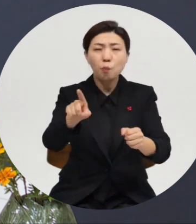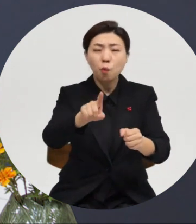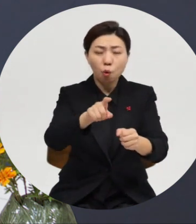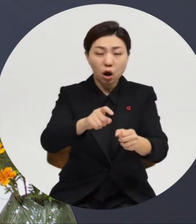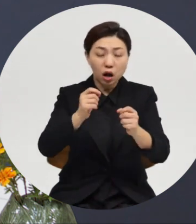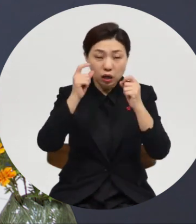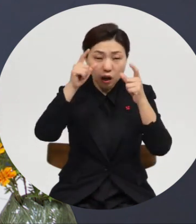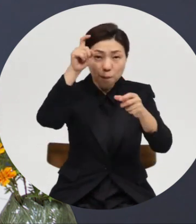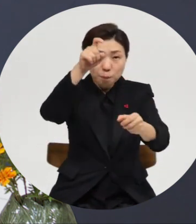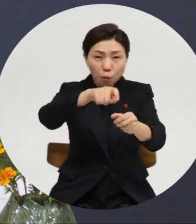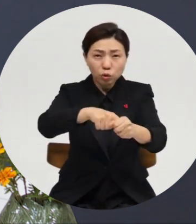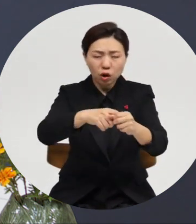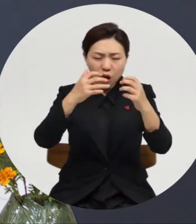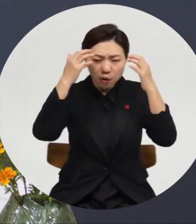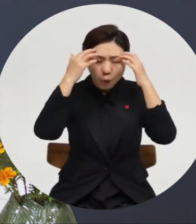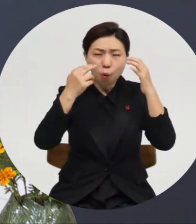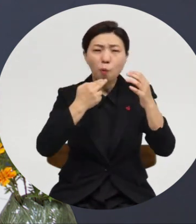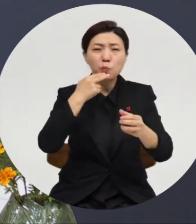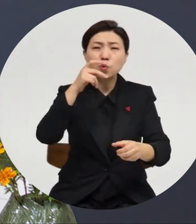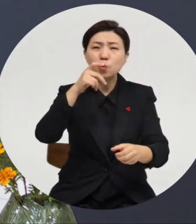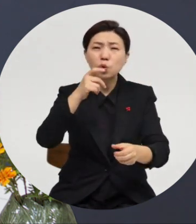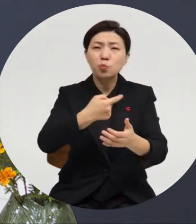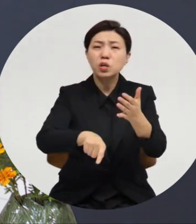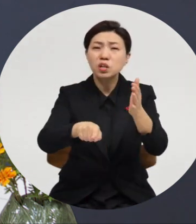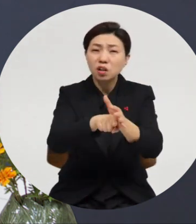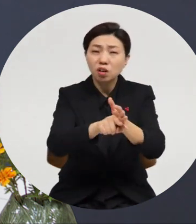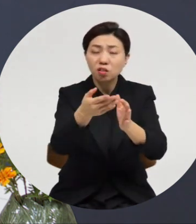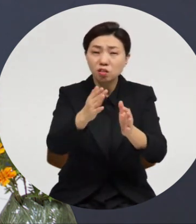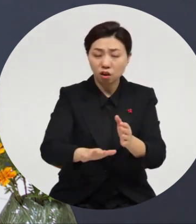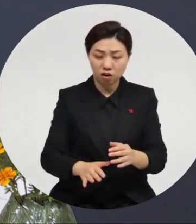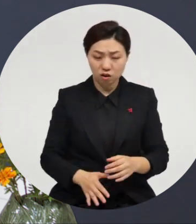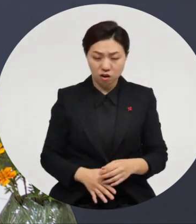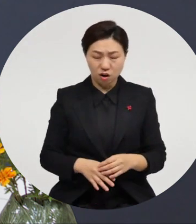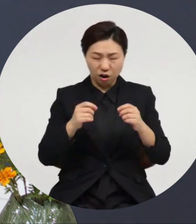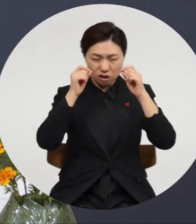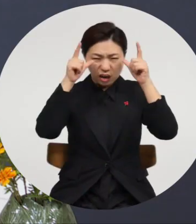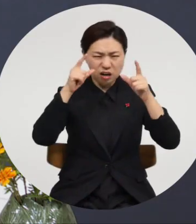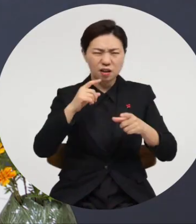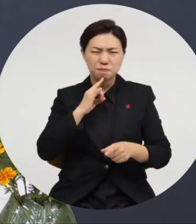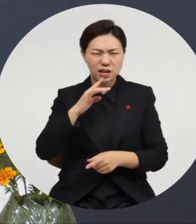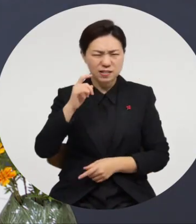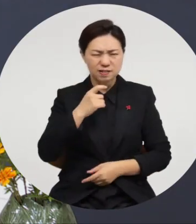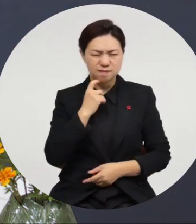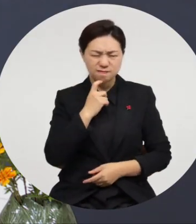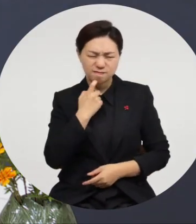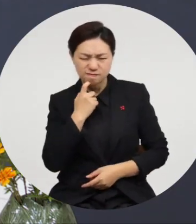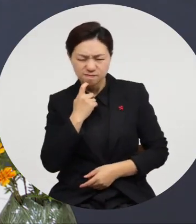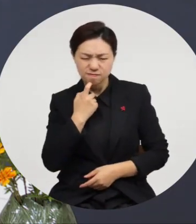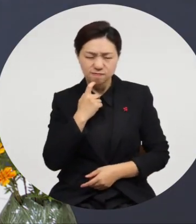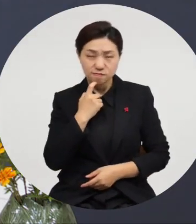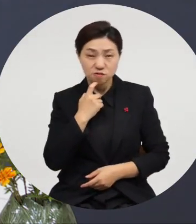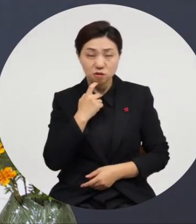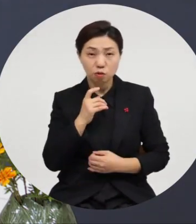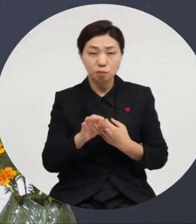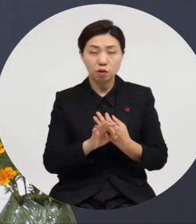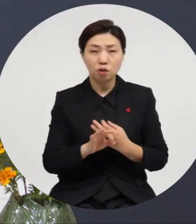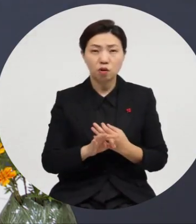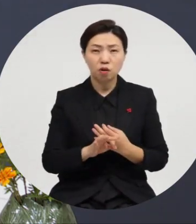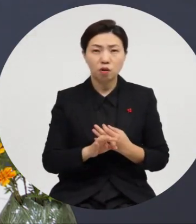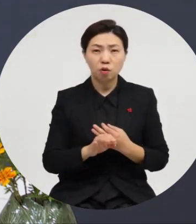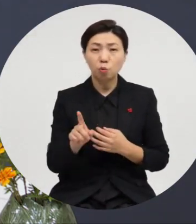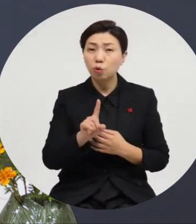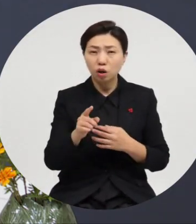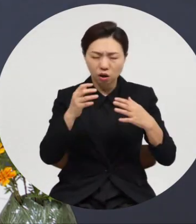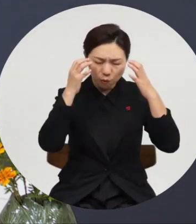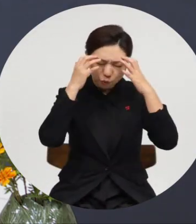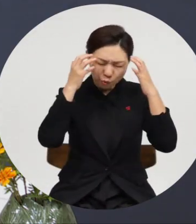그럼 깨닫는 목적이 괴로움이 없는데 이르기 위해서 깨닫는데, 깨닫는다는 데 집착을 하게 되면